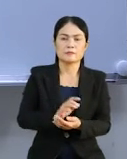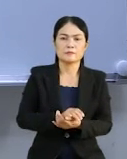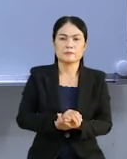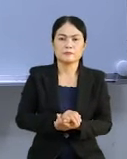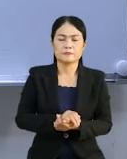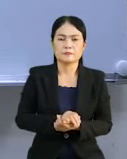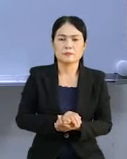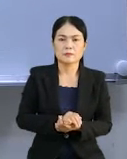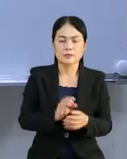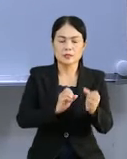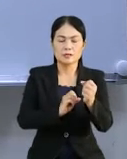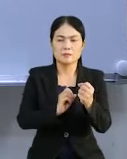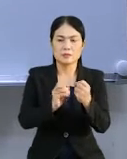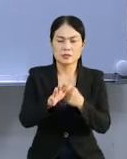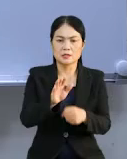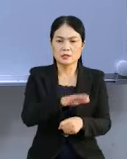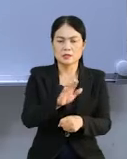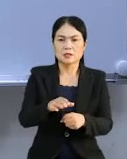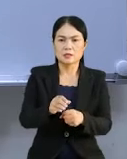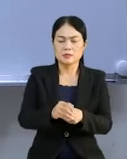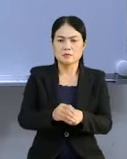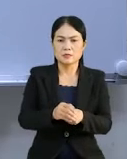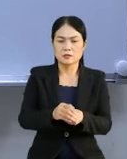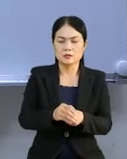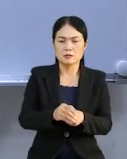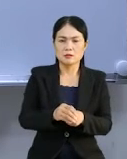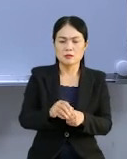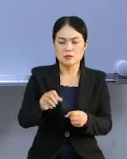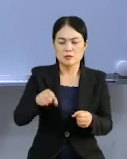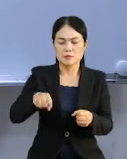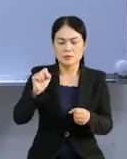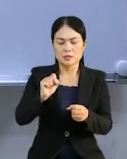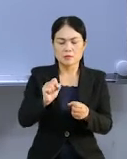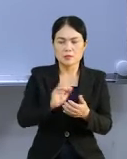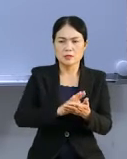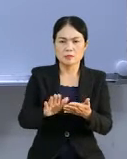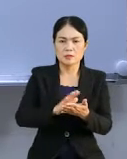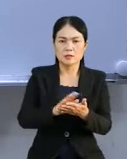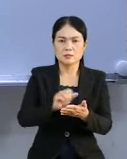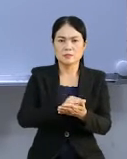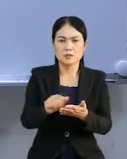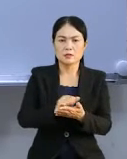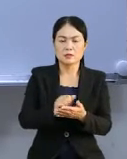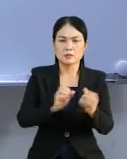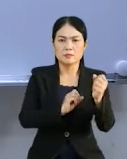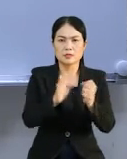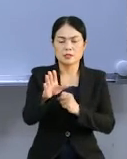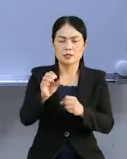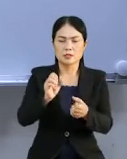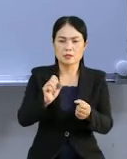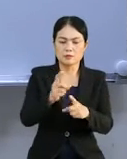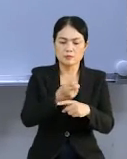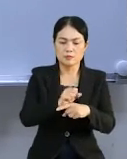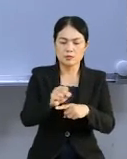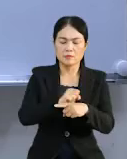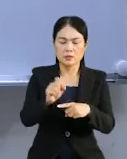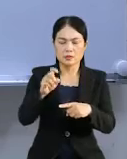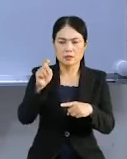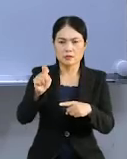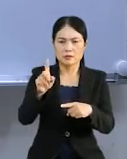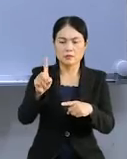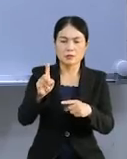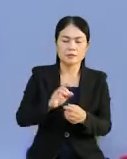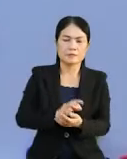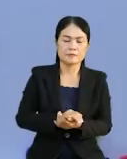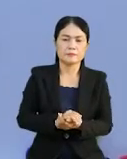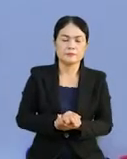Chà, tỏ, chẳng chạp đám, con ai xâm áp ở các đá chân nguồn bỏ con sân tới. Hai dương nâng chạp đám phơ nơi lùm hạt kho mùi tiền.